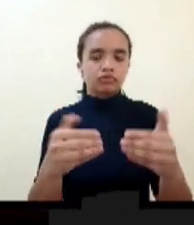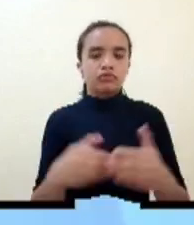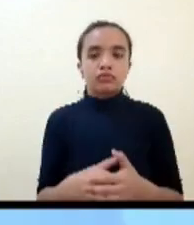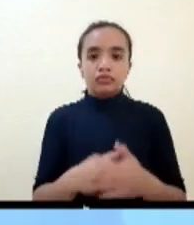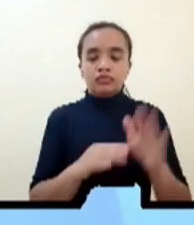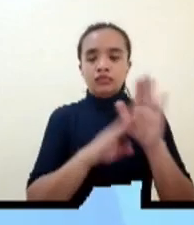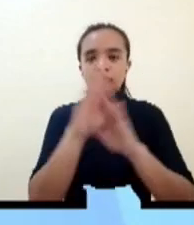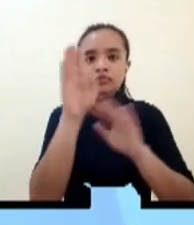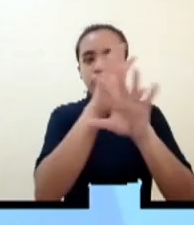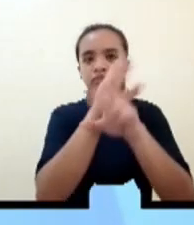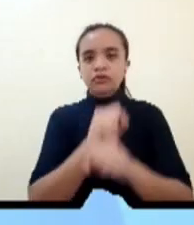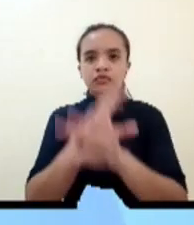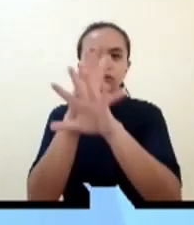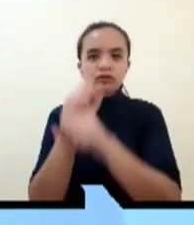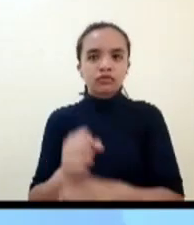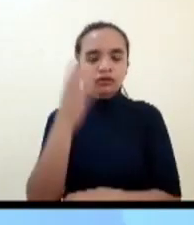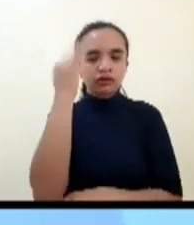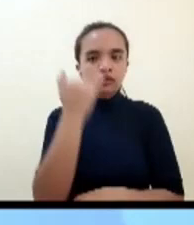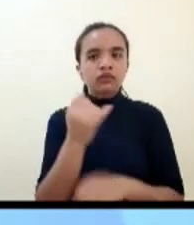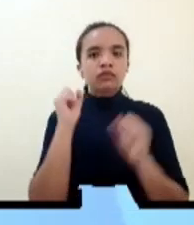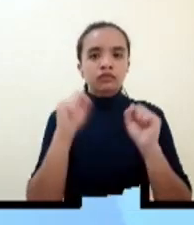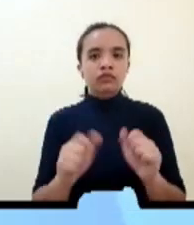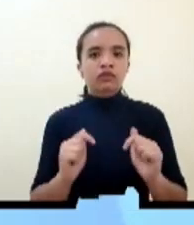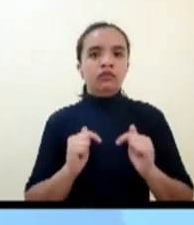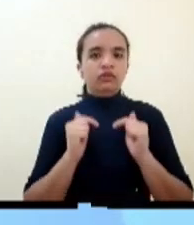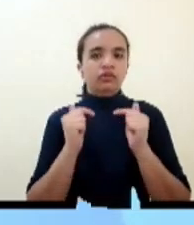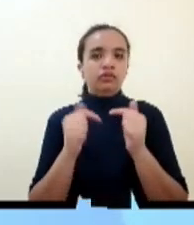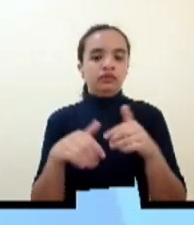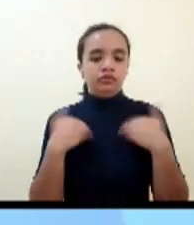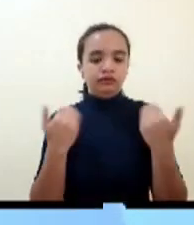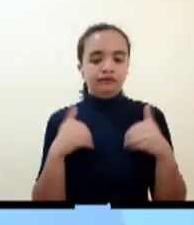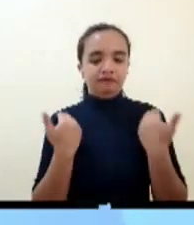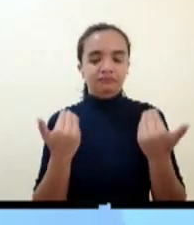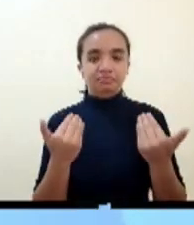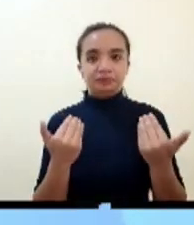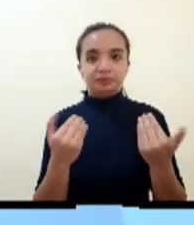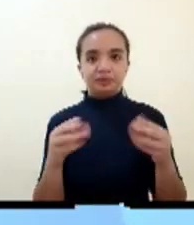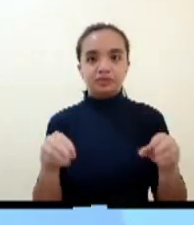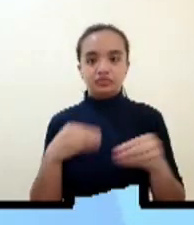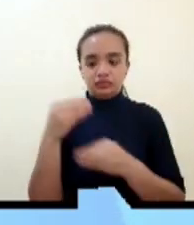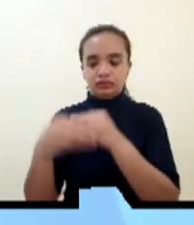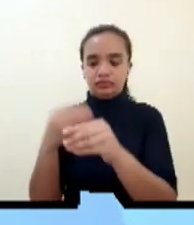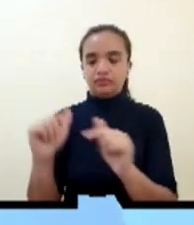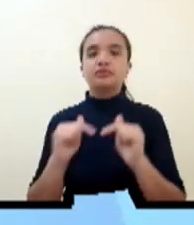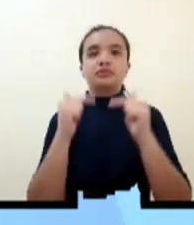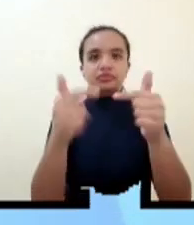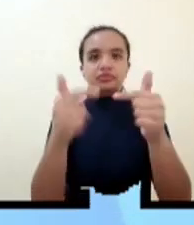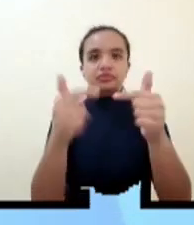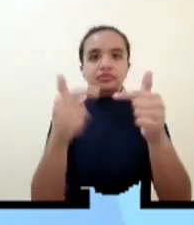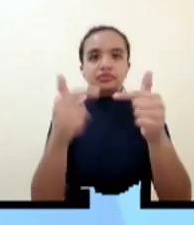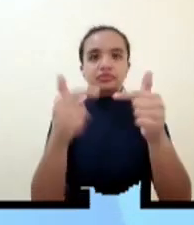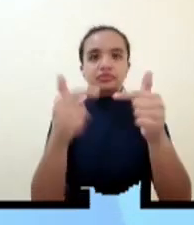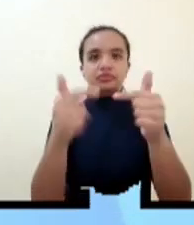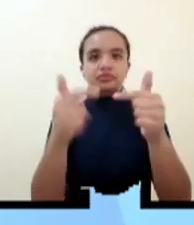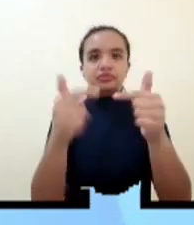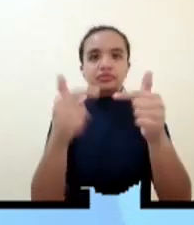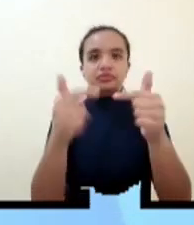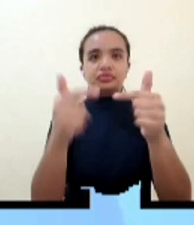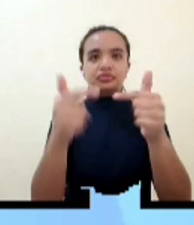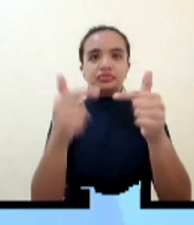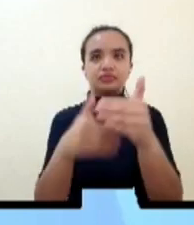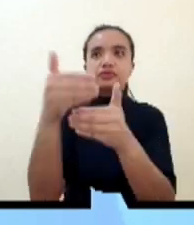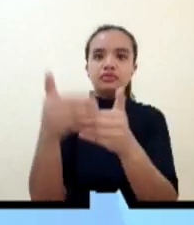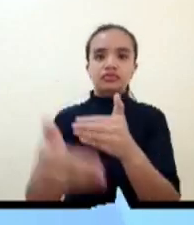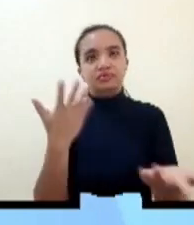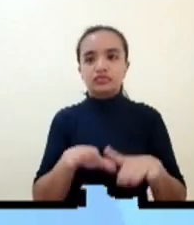tradition, no, para at least may pasa ng ating mga young generation sa kanilang mga susunod na henerasyon, mga anak nila siguro. Kaya